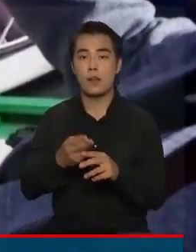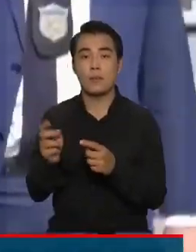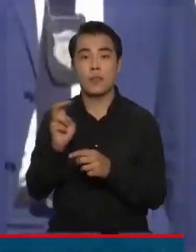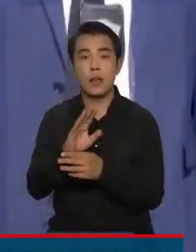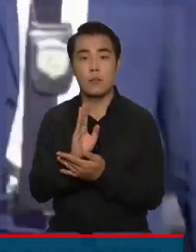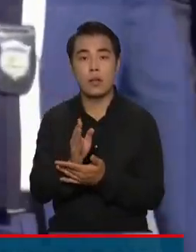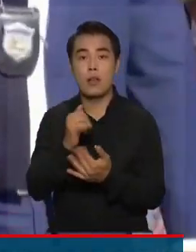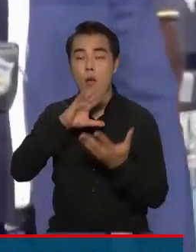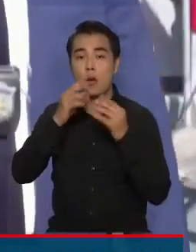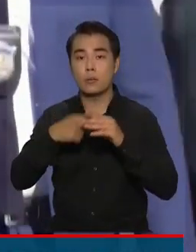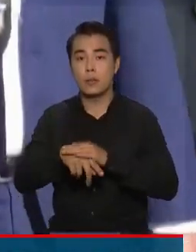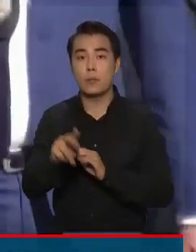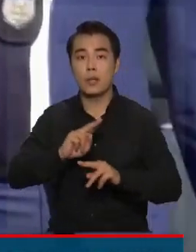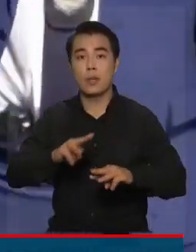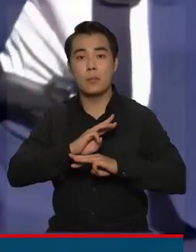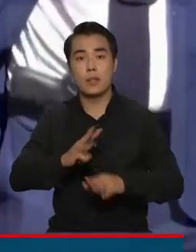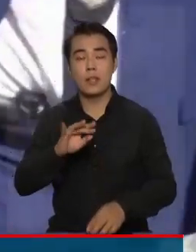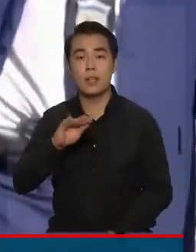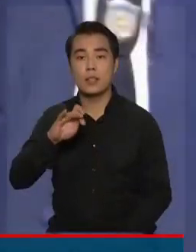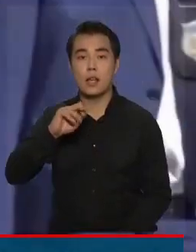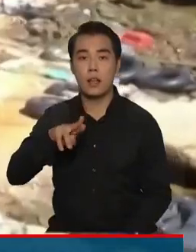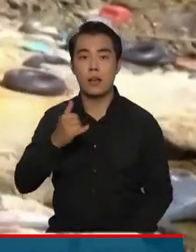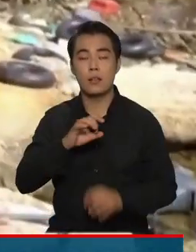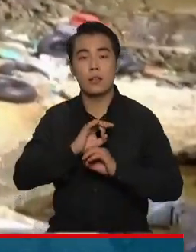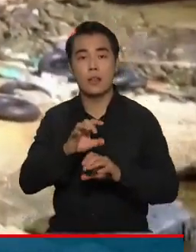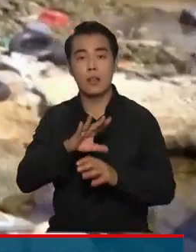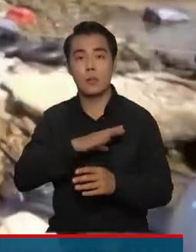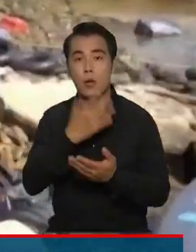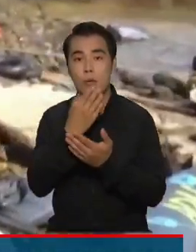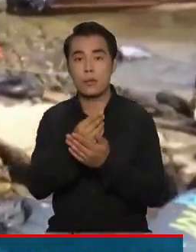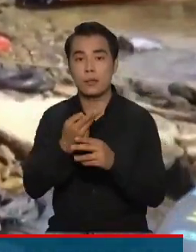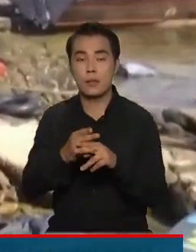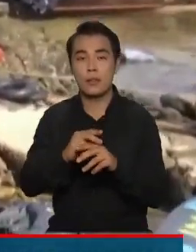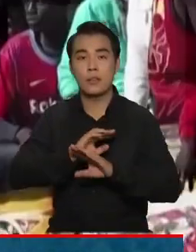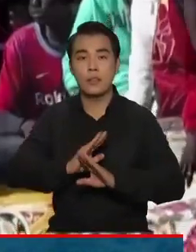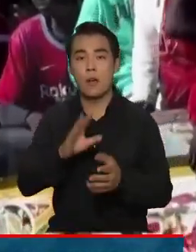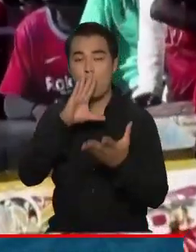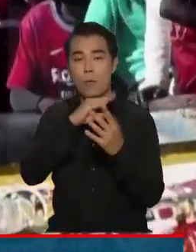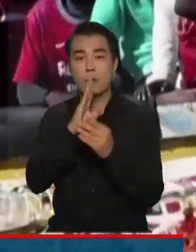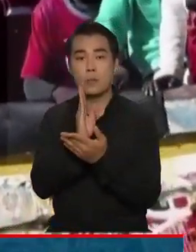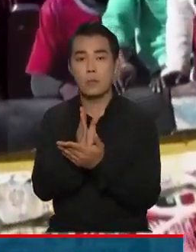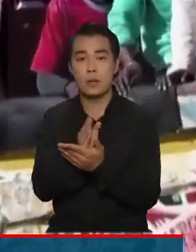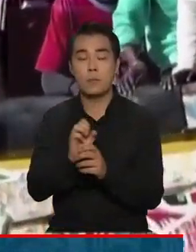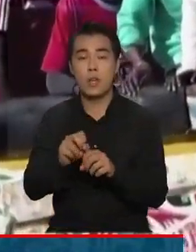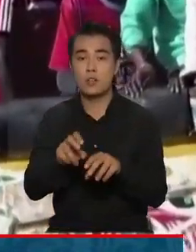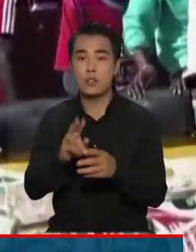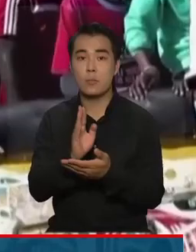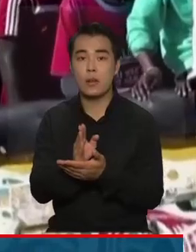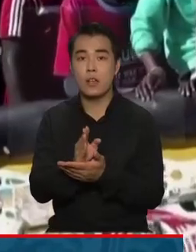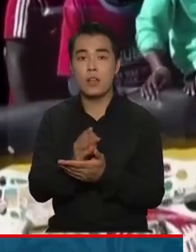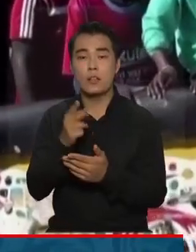свою очередь, премьер-министр Италии Джорджия Мелони заявила, что ее страна не справляется с наплывом беженцев. Напомню,